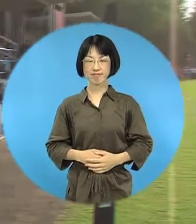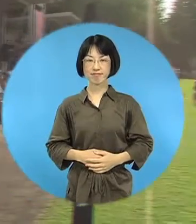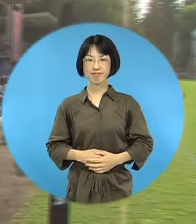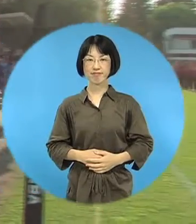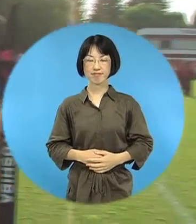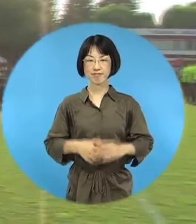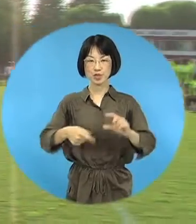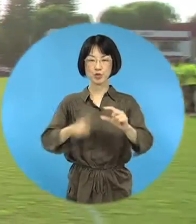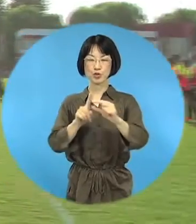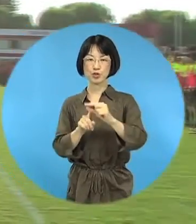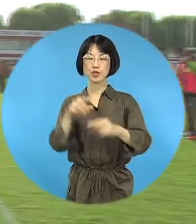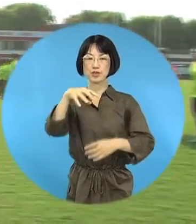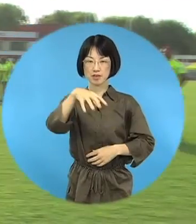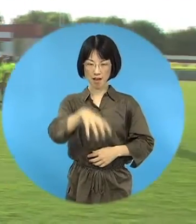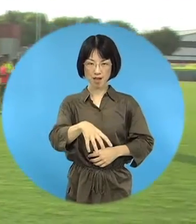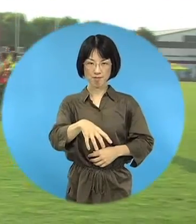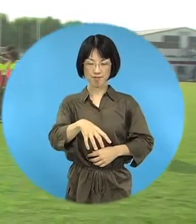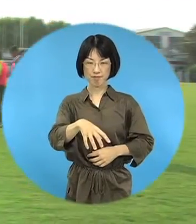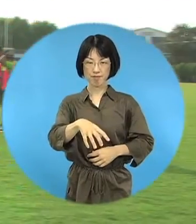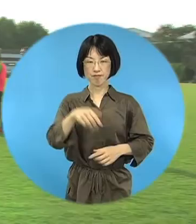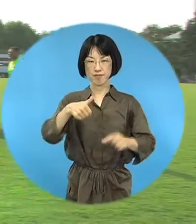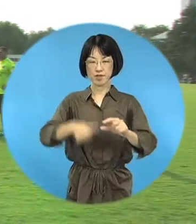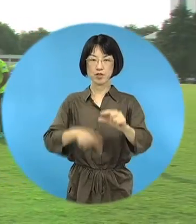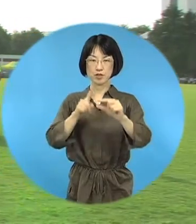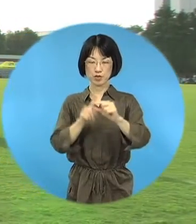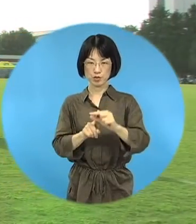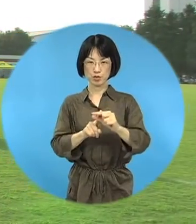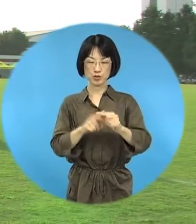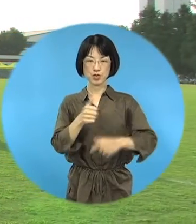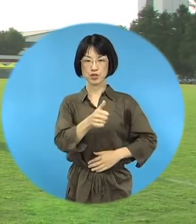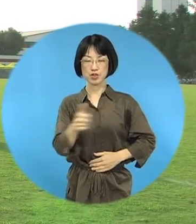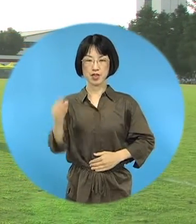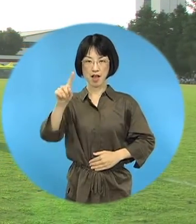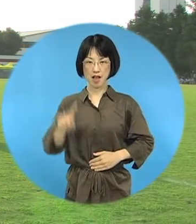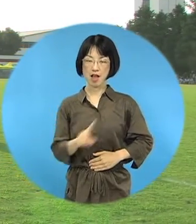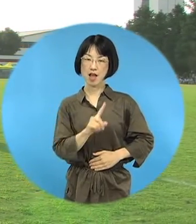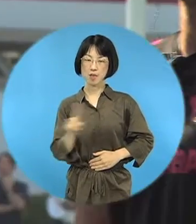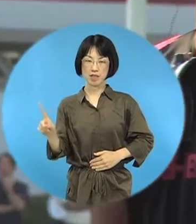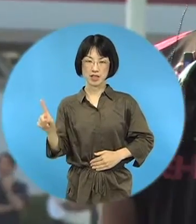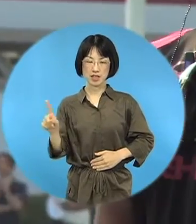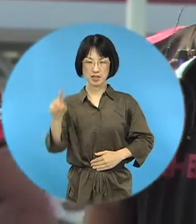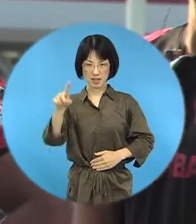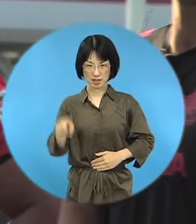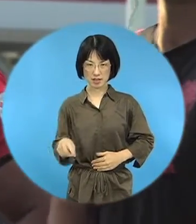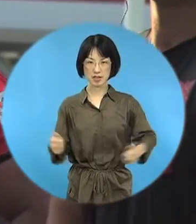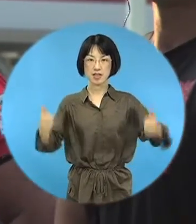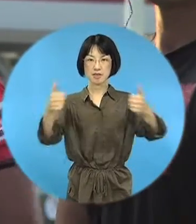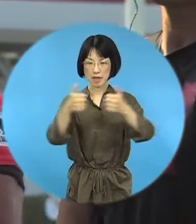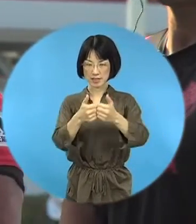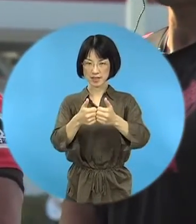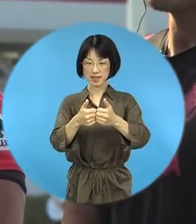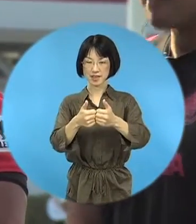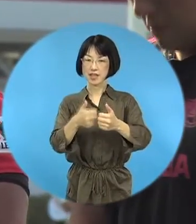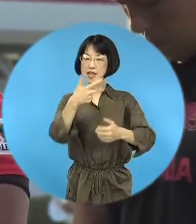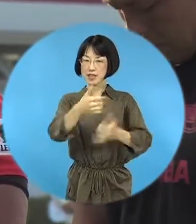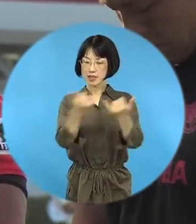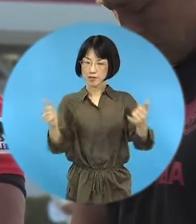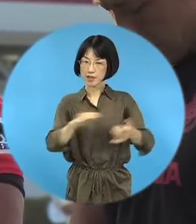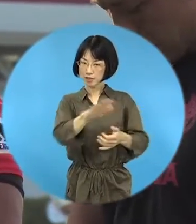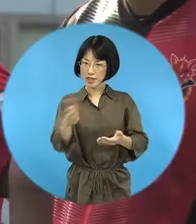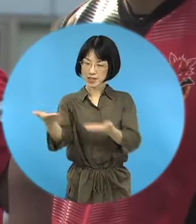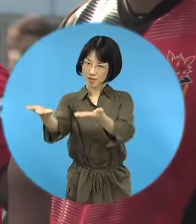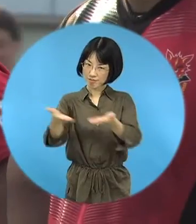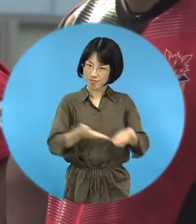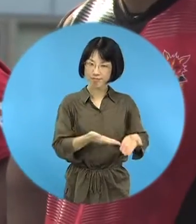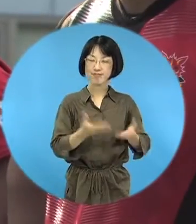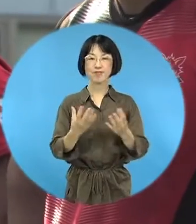その一つとして府中市内の2つのチームが対戦する府中ダービープレシーズンマッチに市民の皆さんをご招